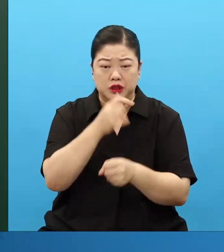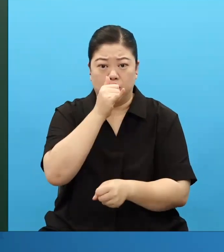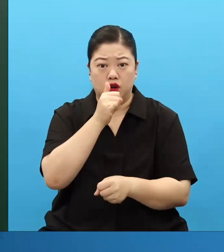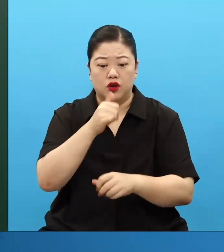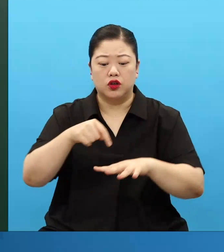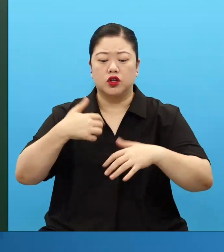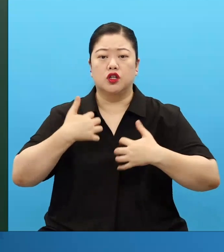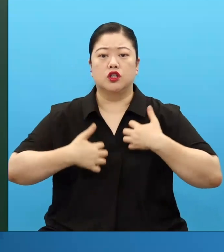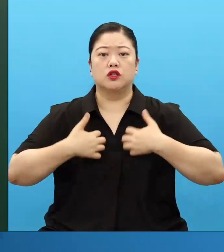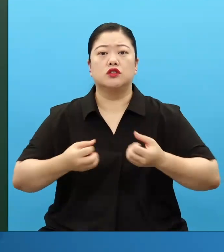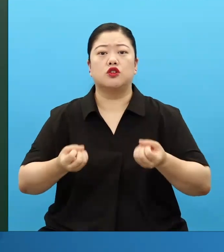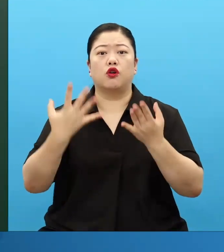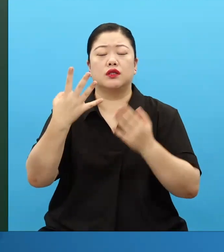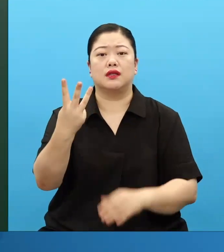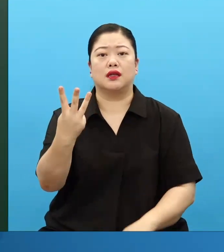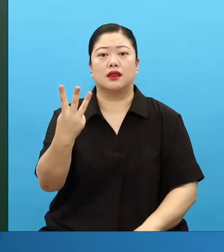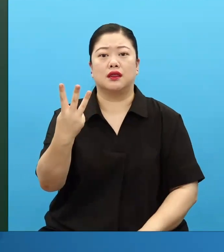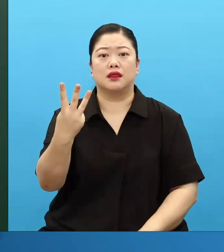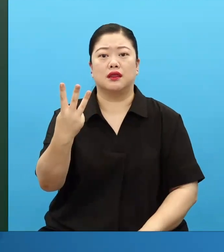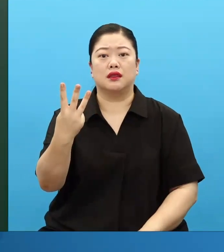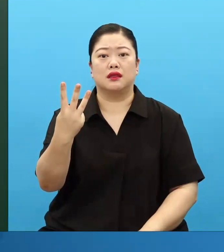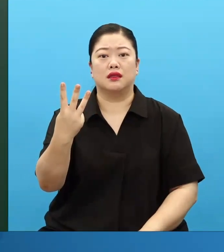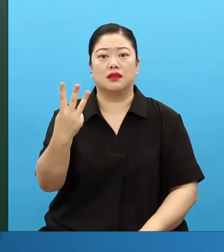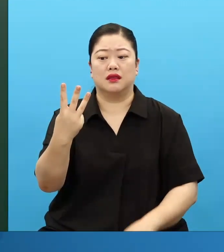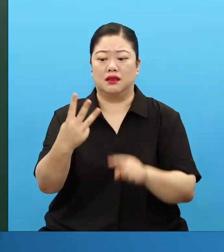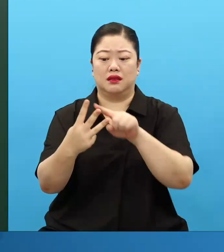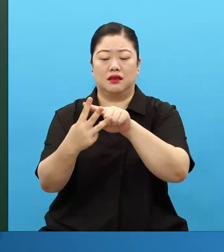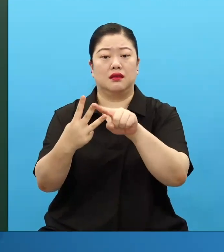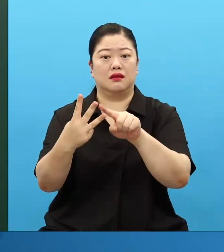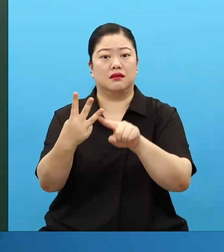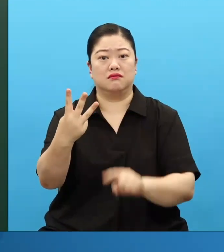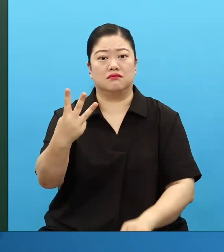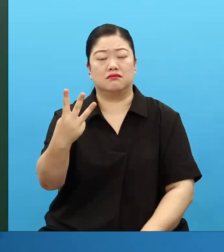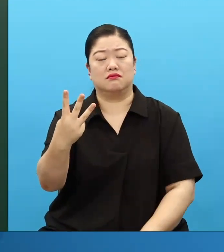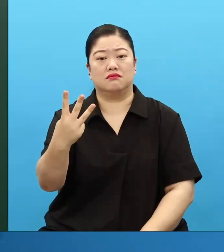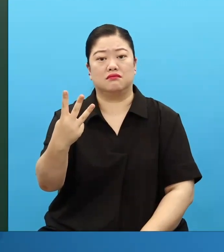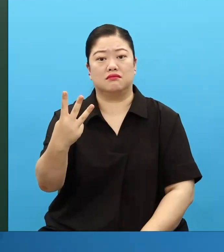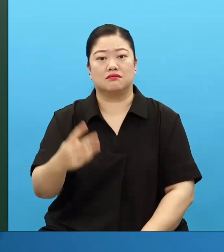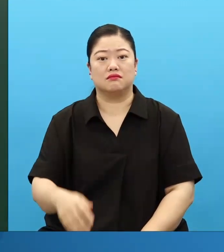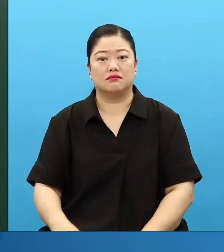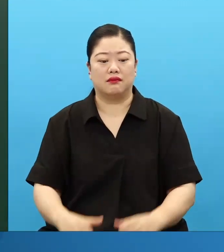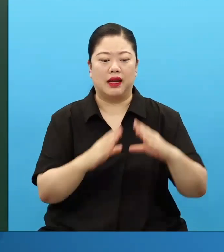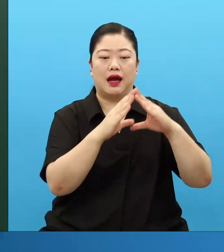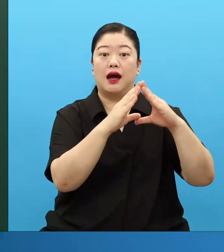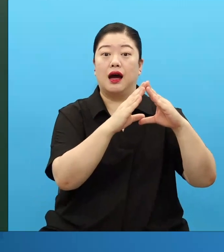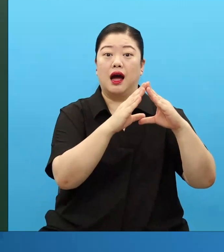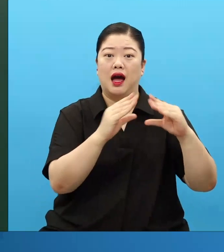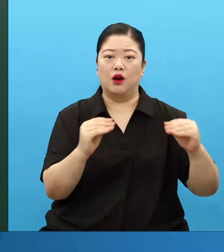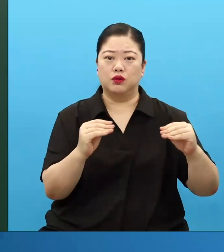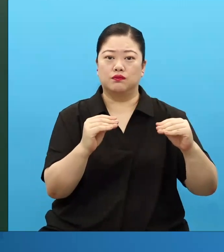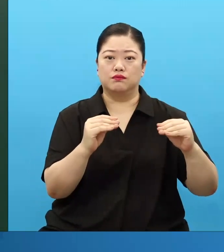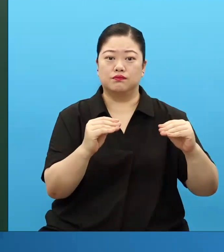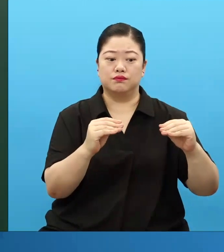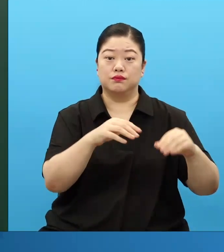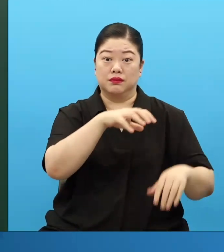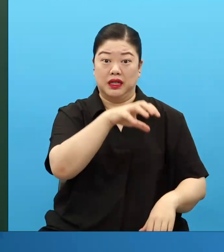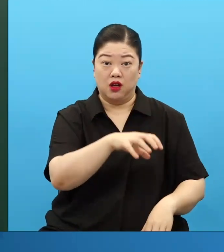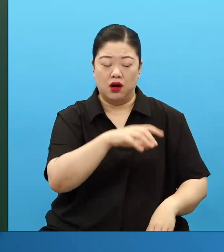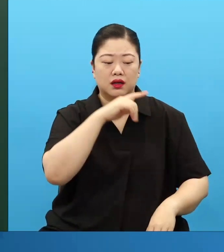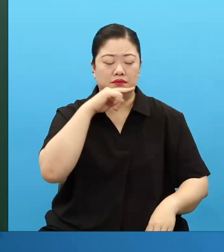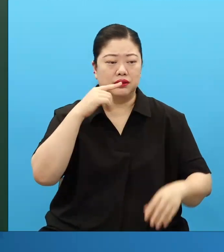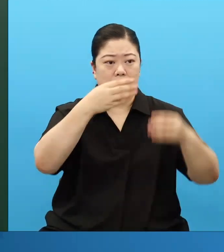really begin to work. 그러면 건강도 회복되고 다 경제력 다 살아나게 됩니다. Then you can restore your health, have to revive your finances. Everything comes